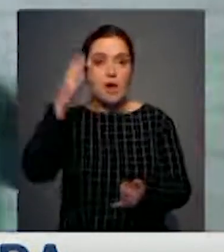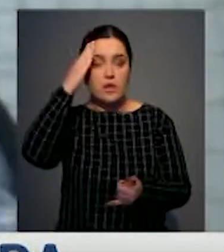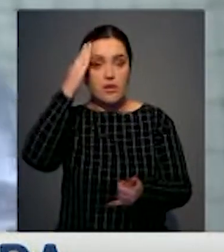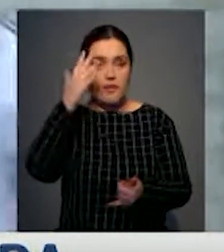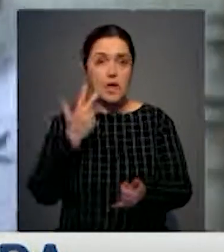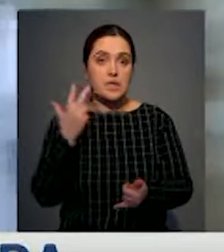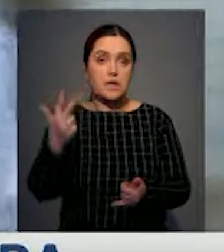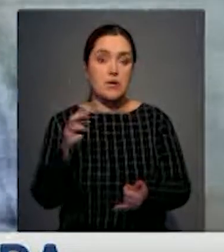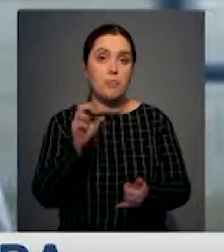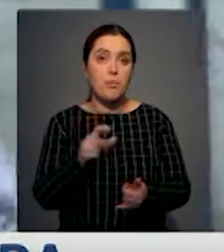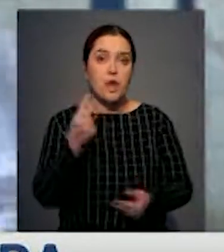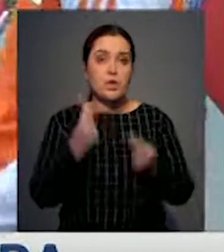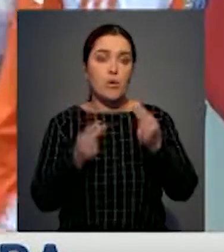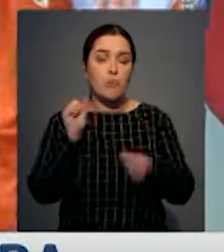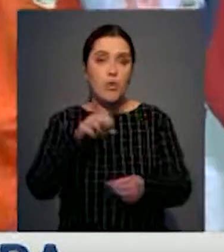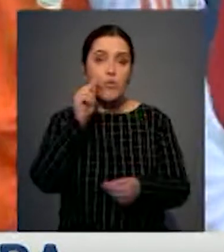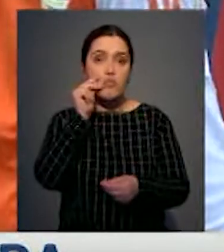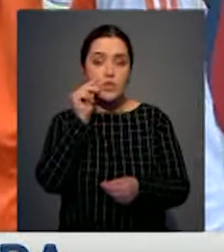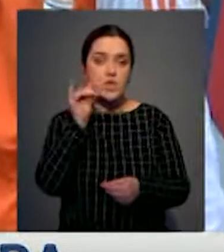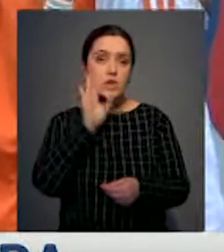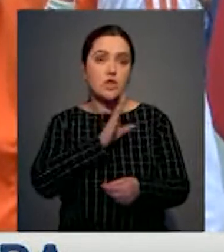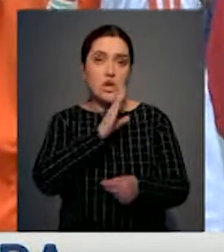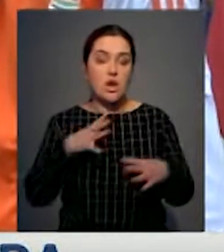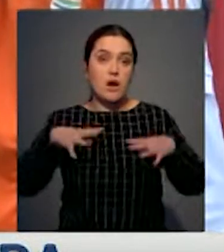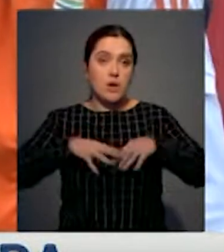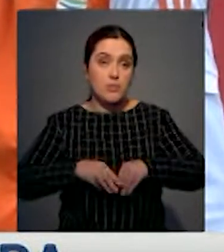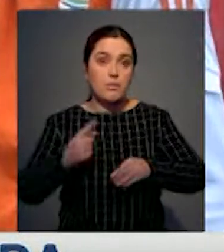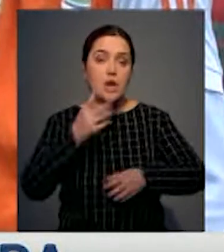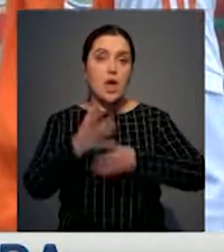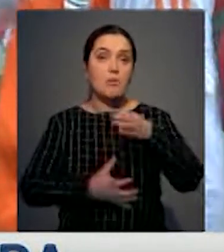Играть одновременно могут и мужчины, и женщины. Первые